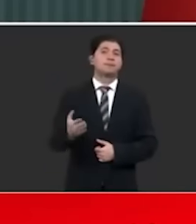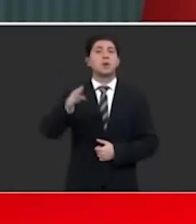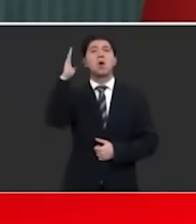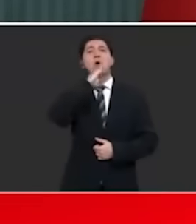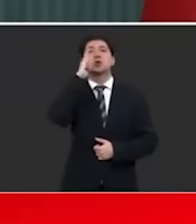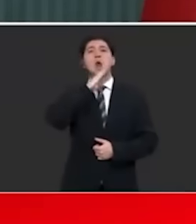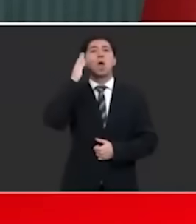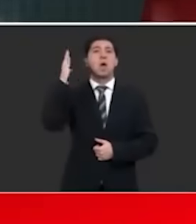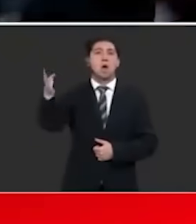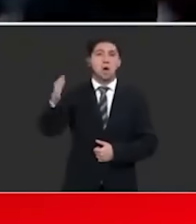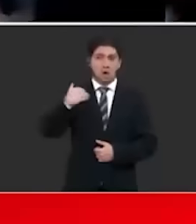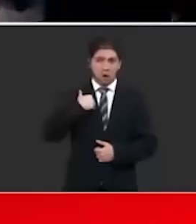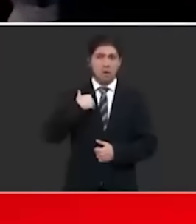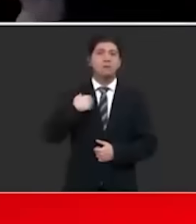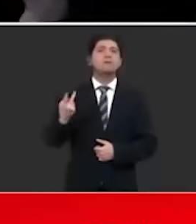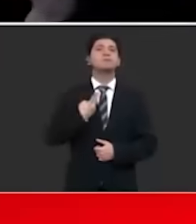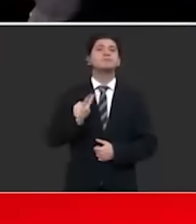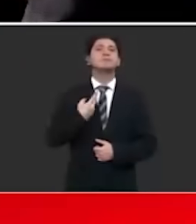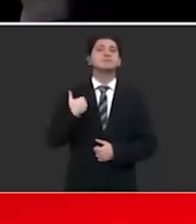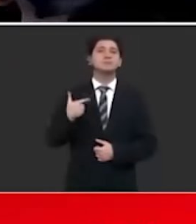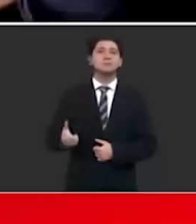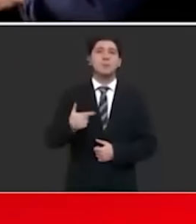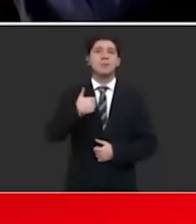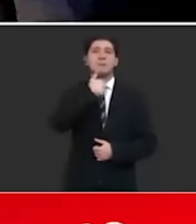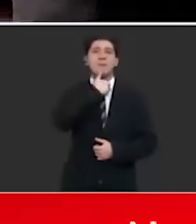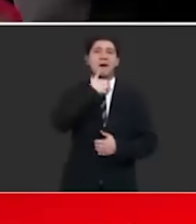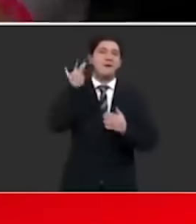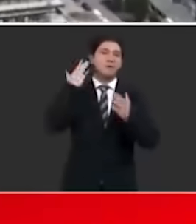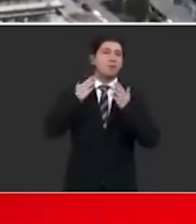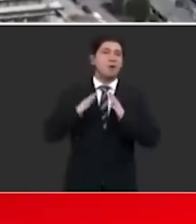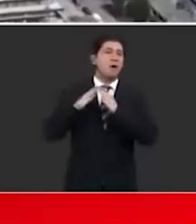Kocaeli'nden baba ocağımız Rize'ye geçtik.